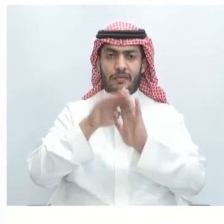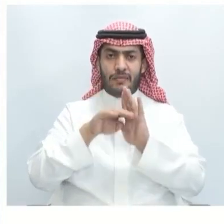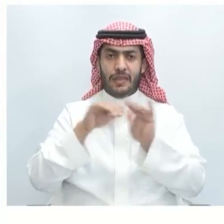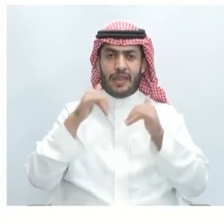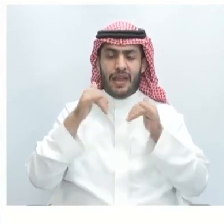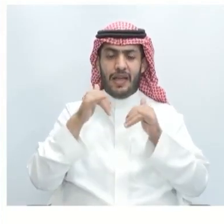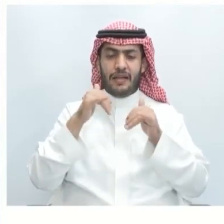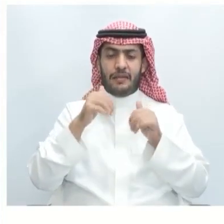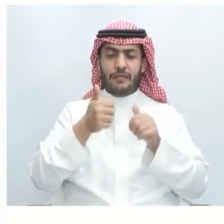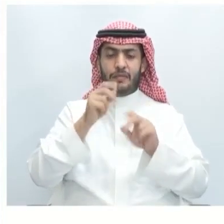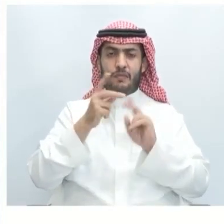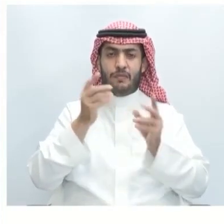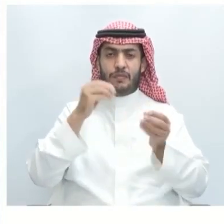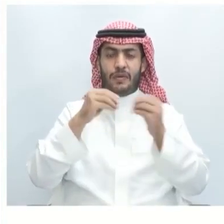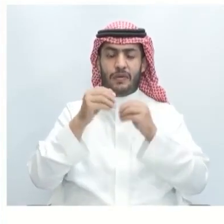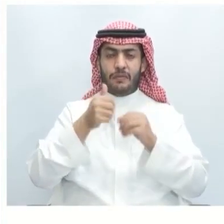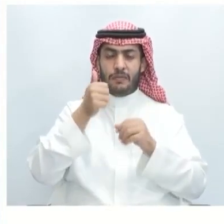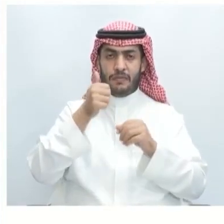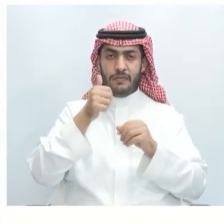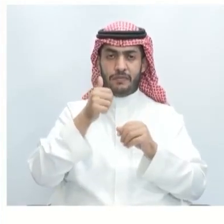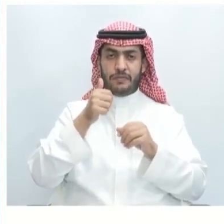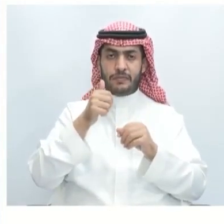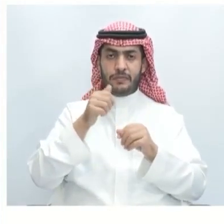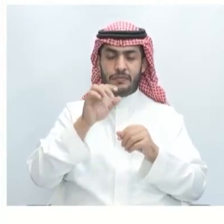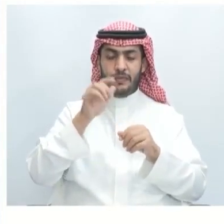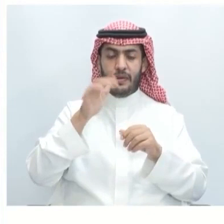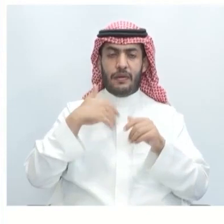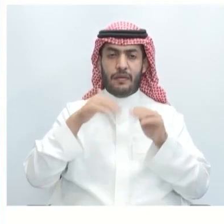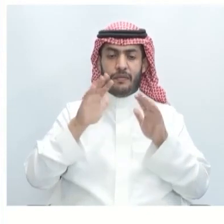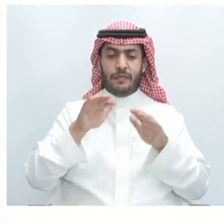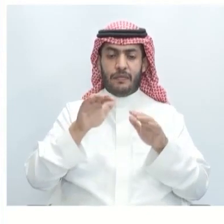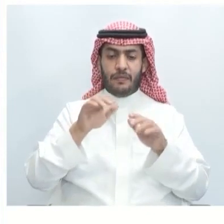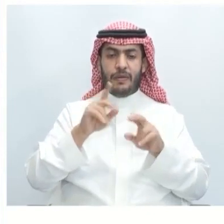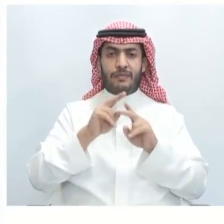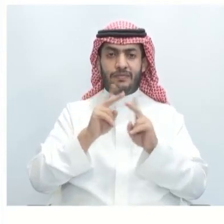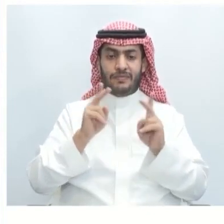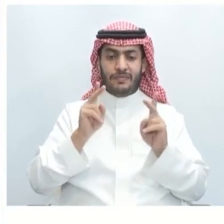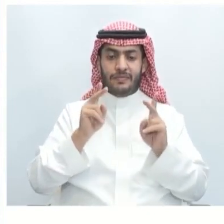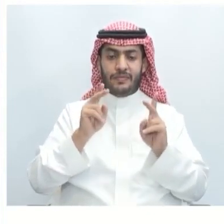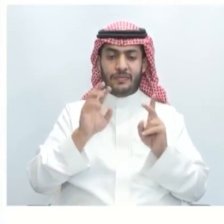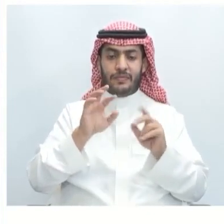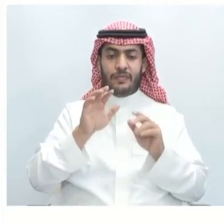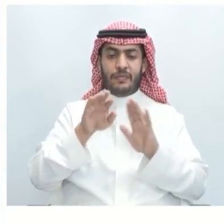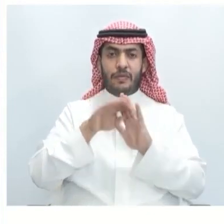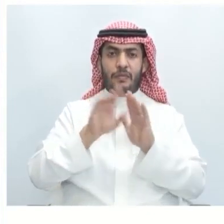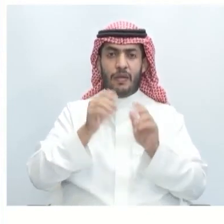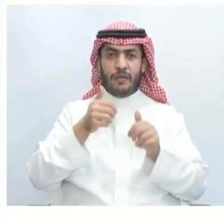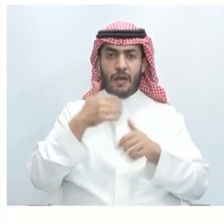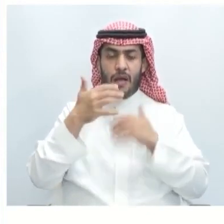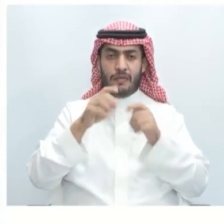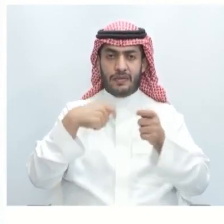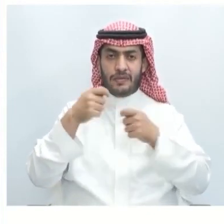المركبه تختلف عن الصيغه البسيطه بحيث لدينا قد يكون لدينا اوضاع مختلفه لدينا وضع متفائل في